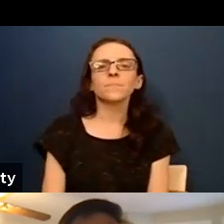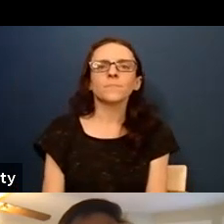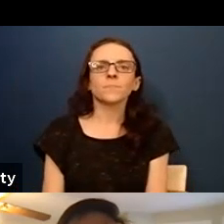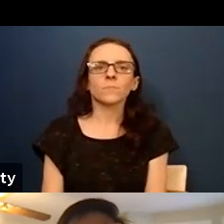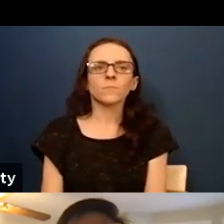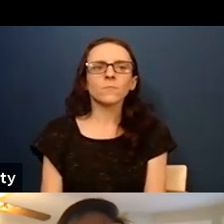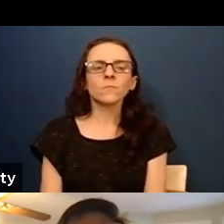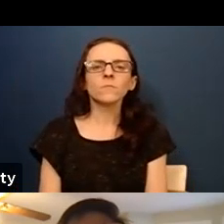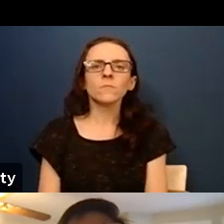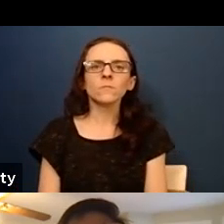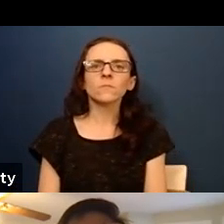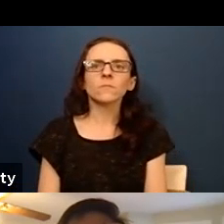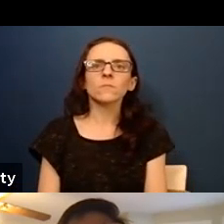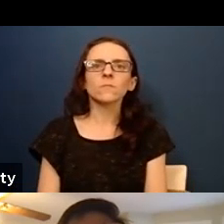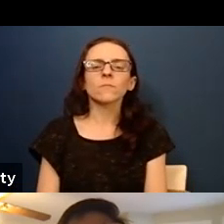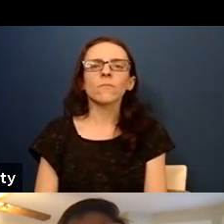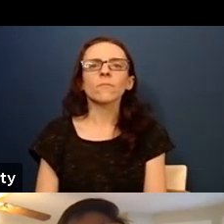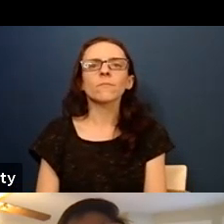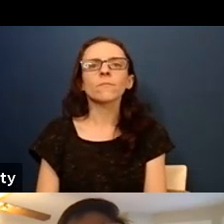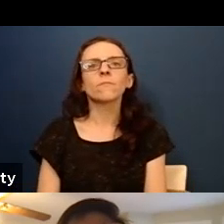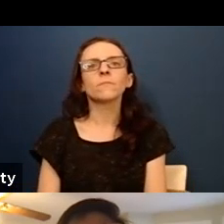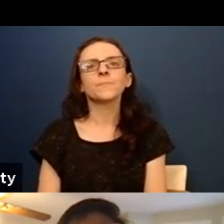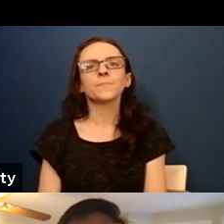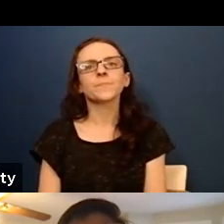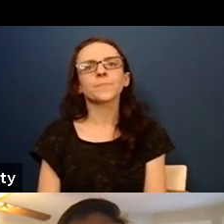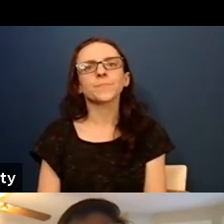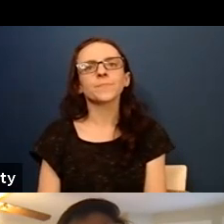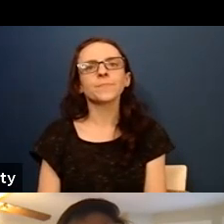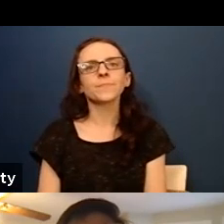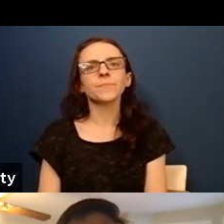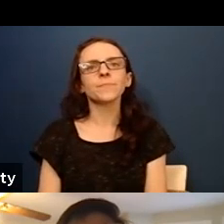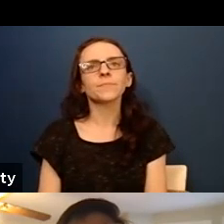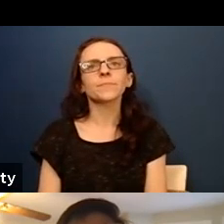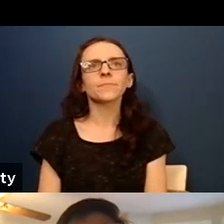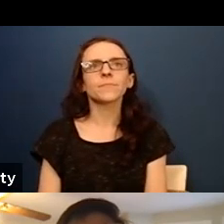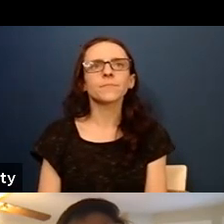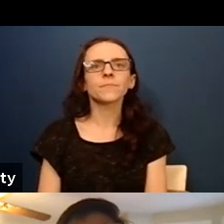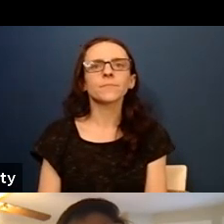果你需要普通话翻译呢，请你点击屏幕下方的地球仪，然后选中